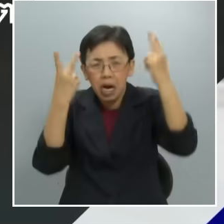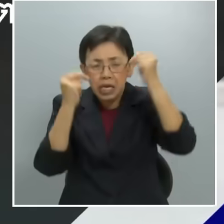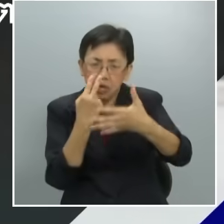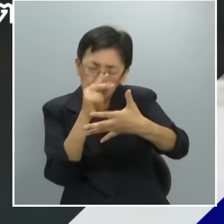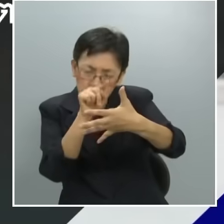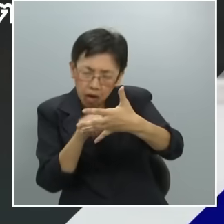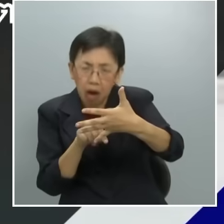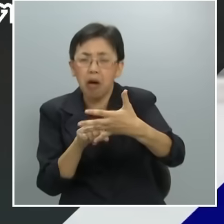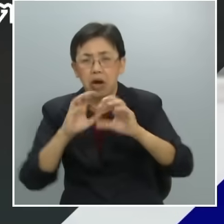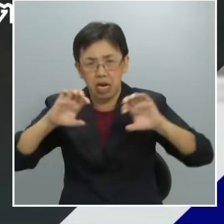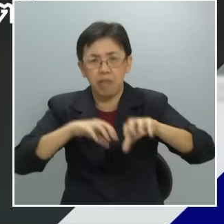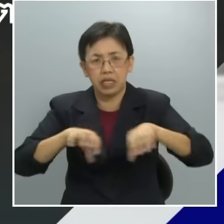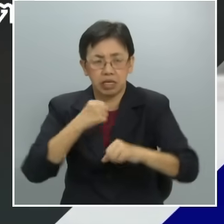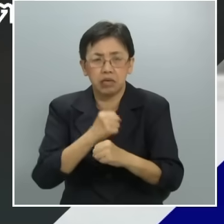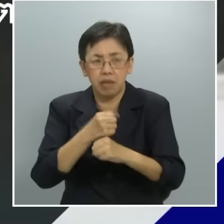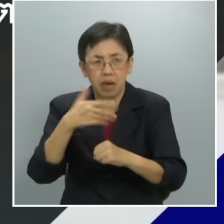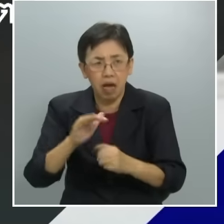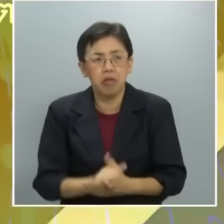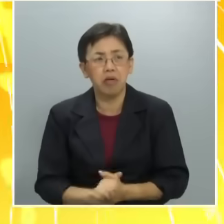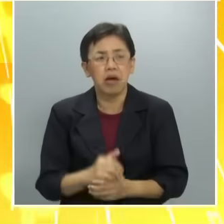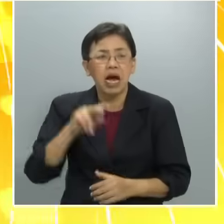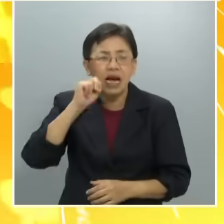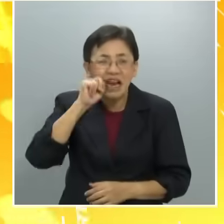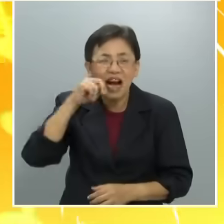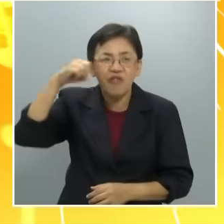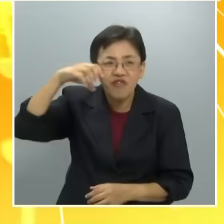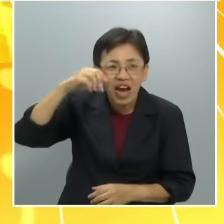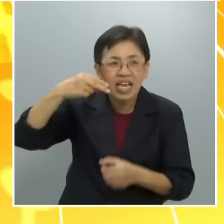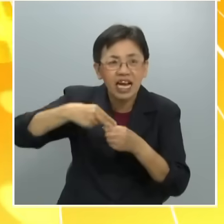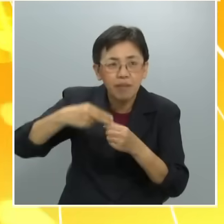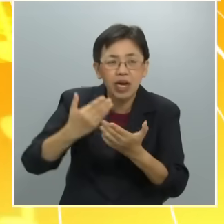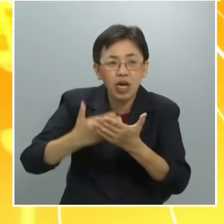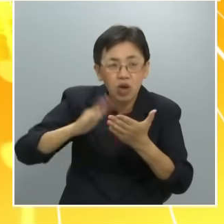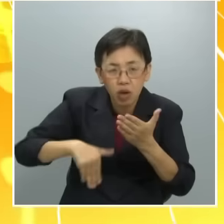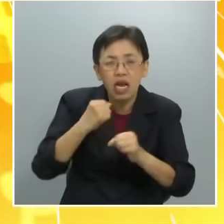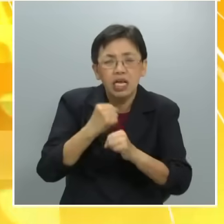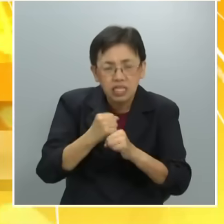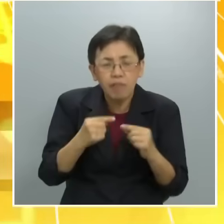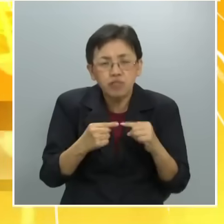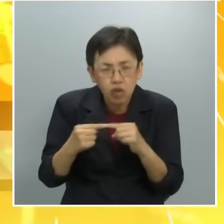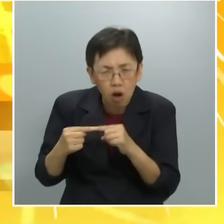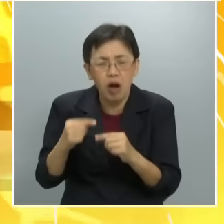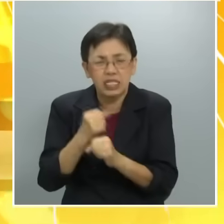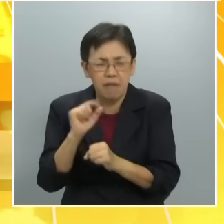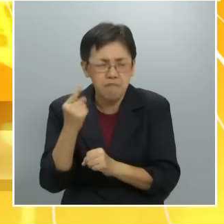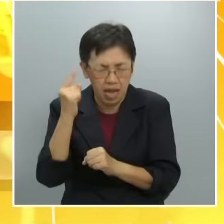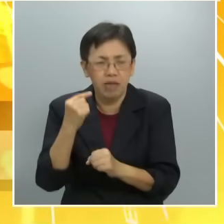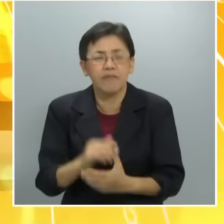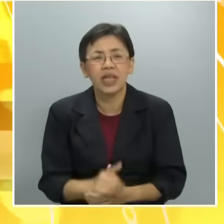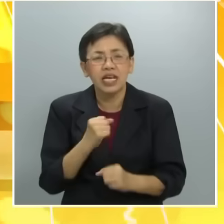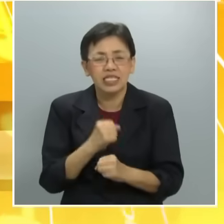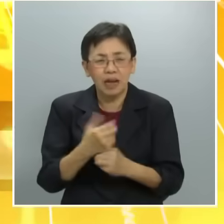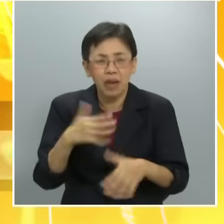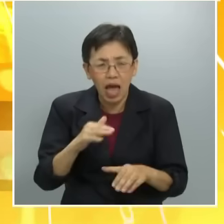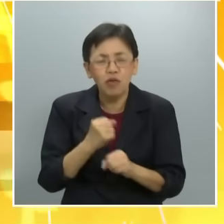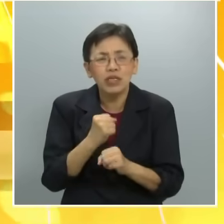ลดำเนินการจัดการแล้วทำแล้วเราจะทำอยู่และจะทำอีกทำแล้วทำอยู่เอ๊ะ